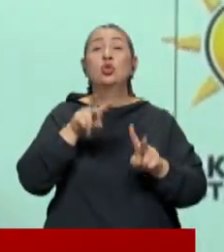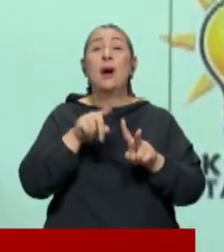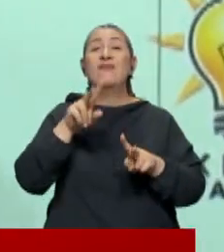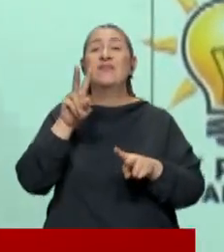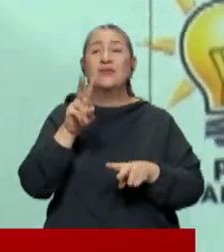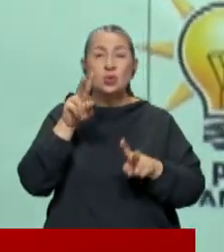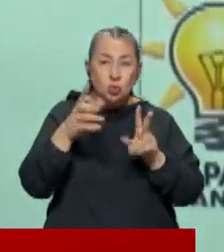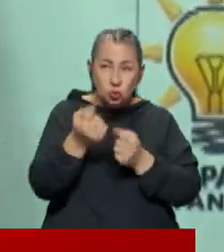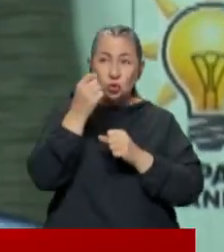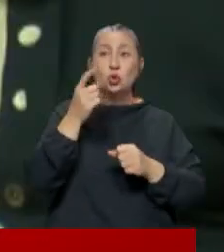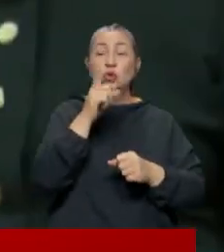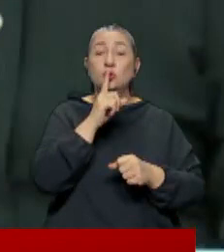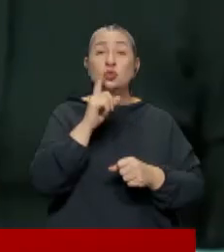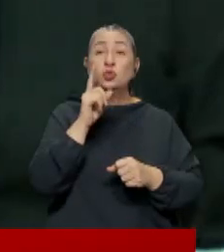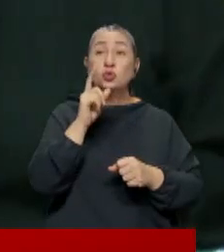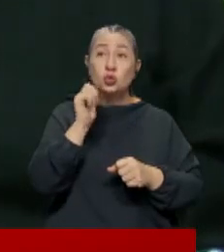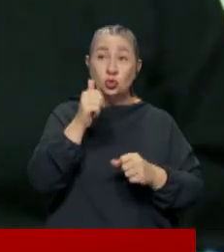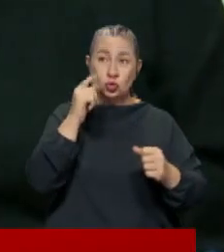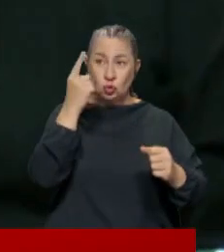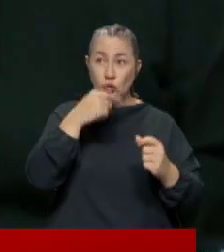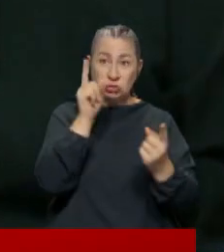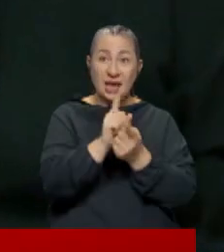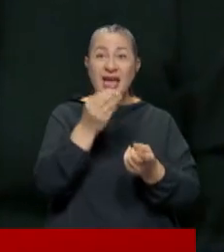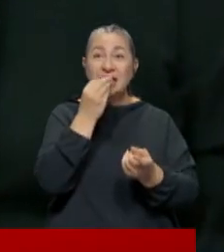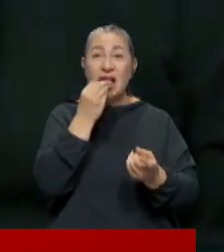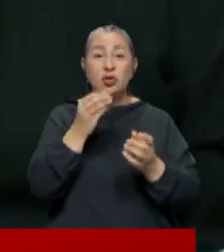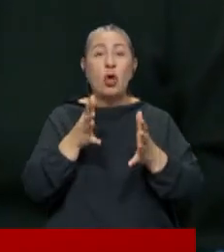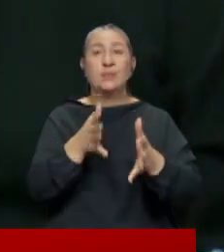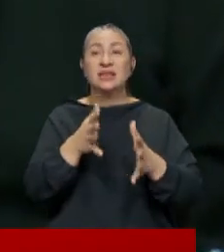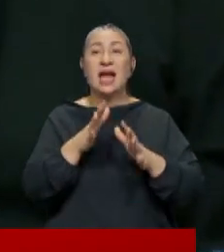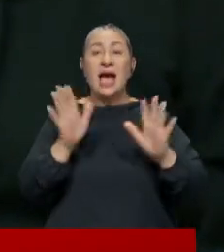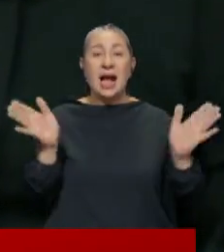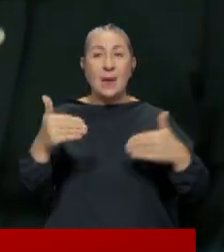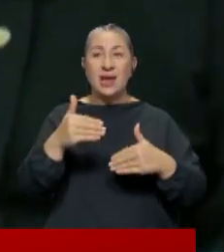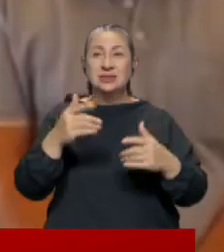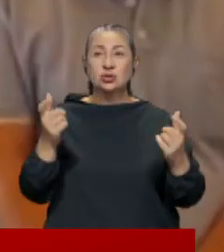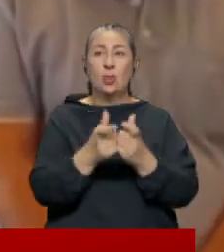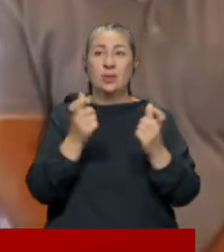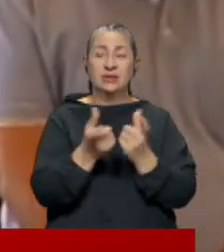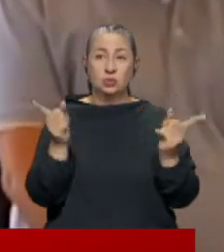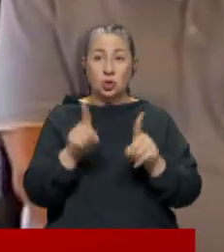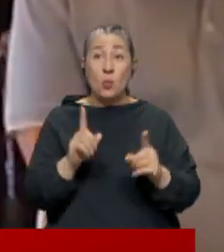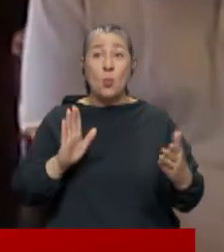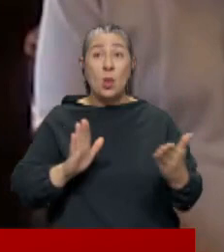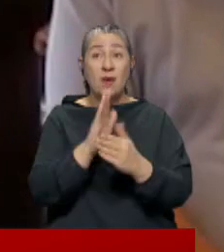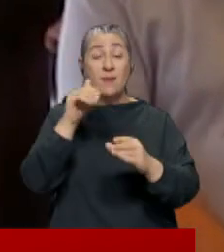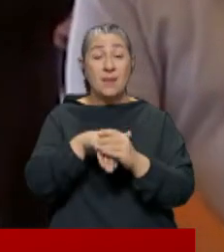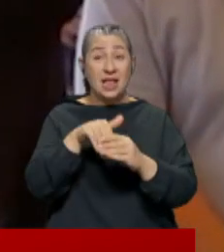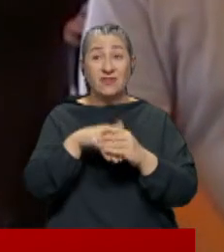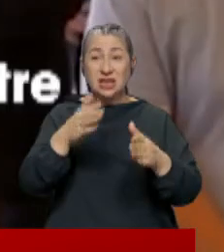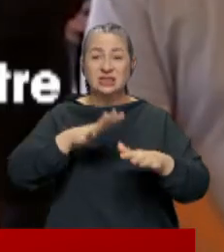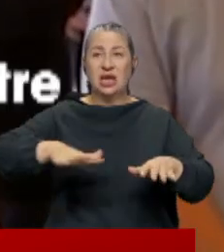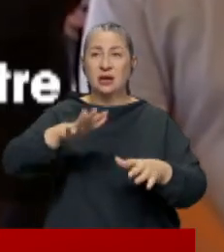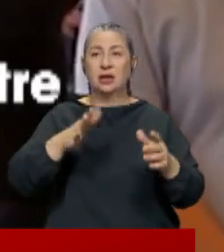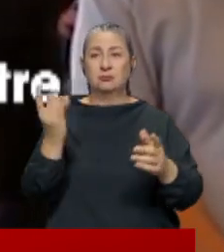Kurtulmuş'ta. Yüz yüze 100 gün projesi kapsamında gıda toptancılarıyla kapalı salon toplantısında buluştu. Muhalefet milletvekilleri de